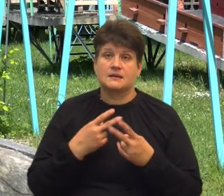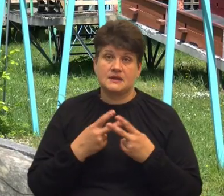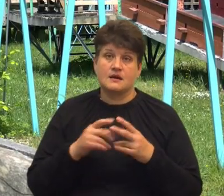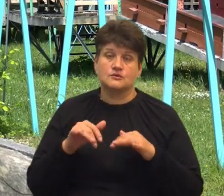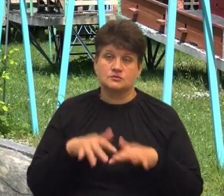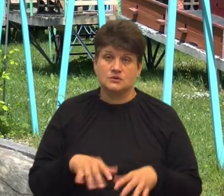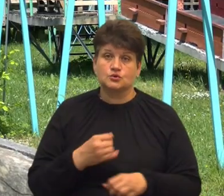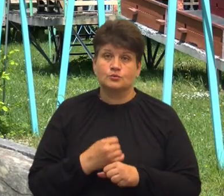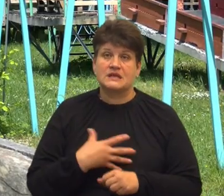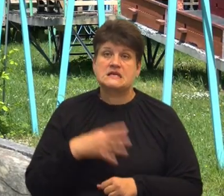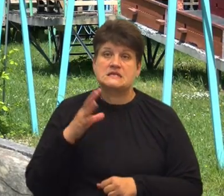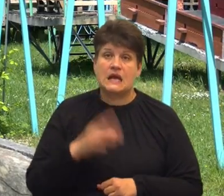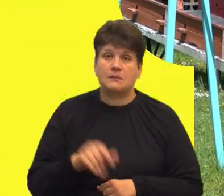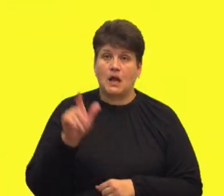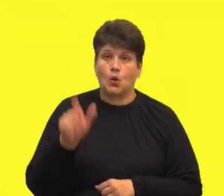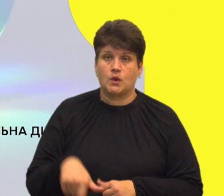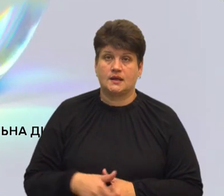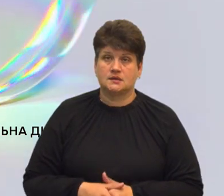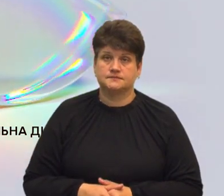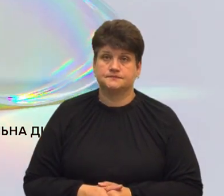спричинили загибель людини